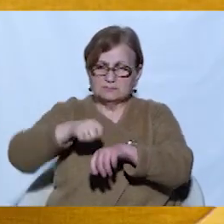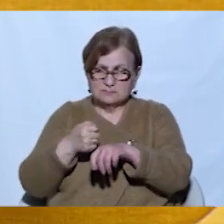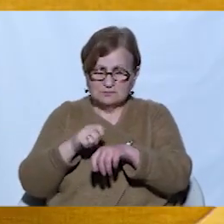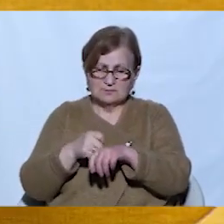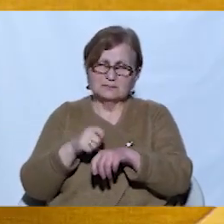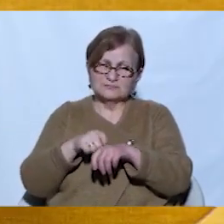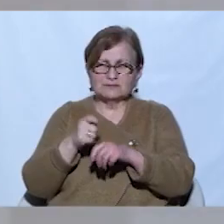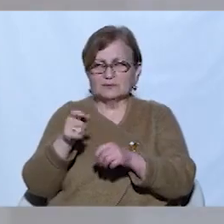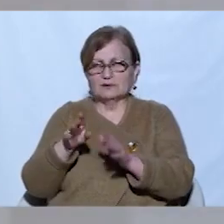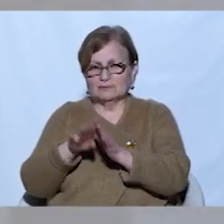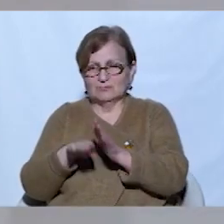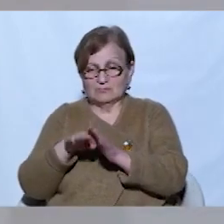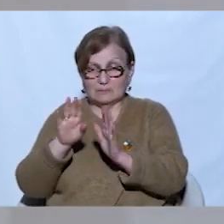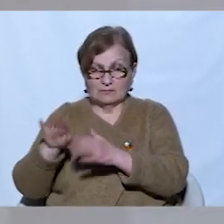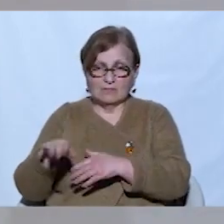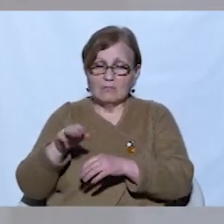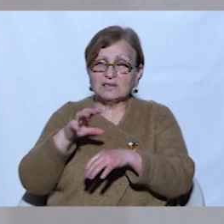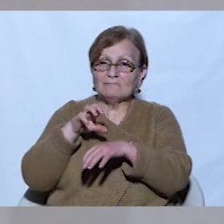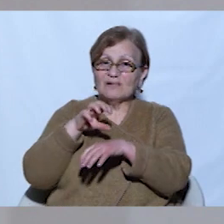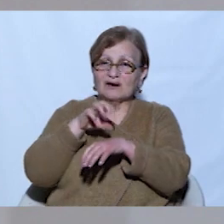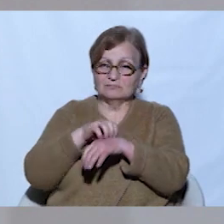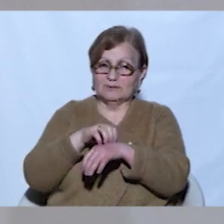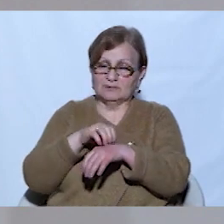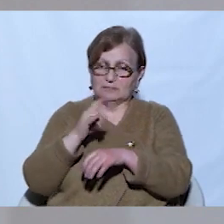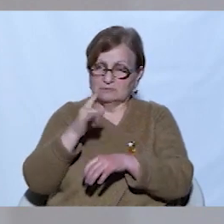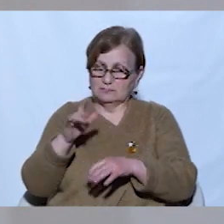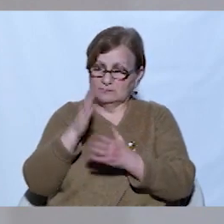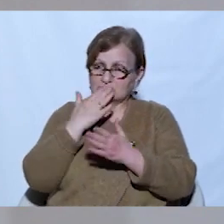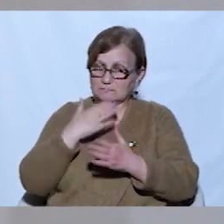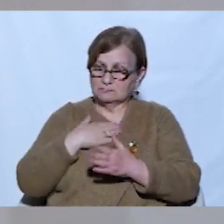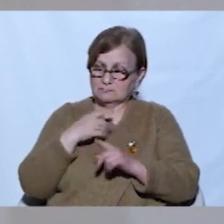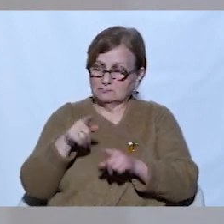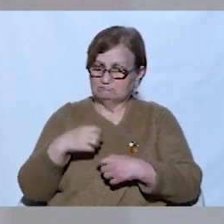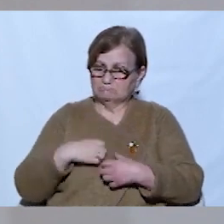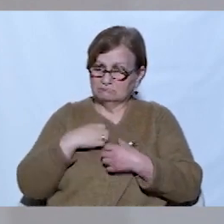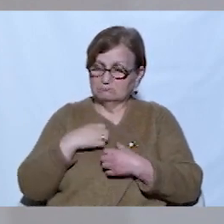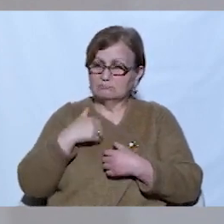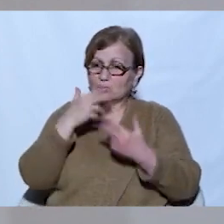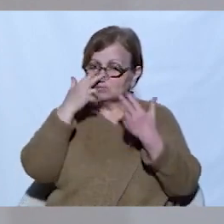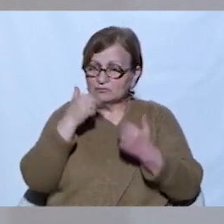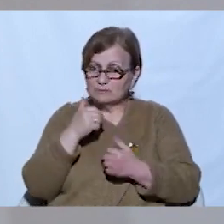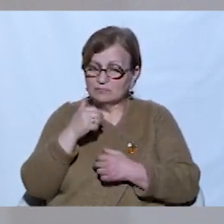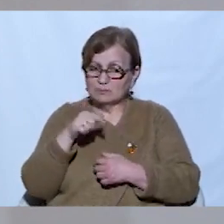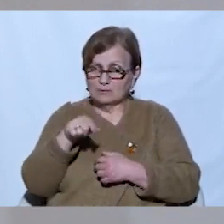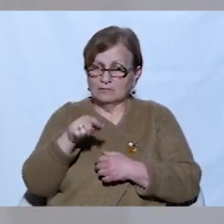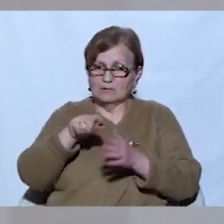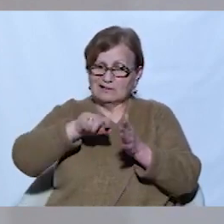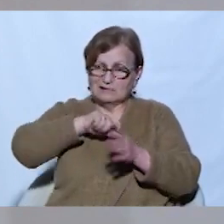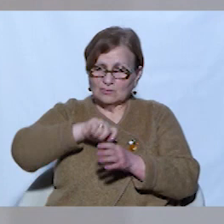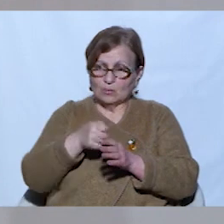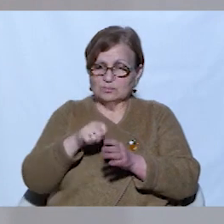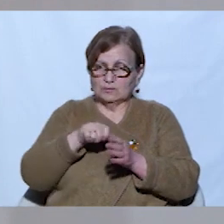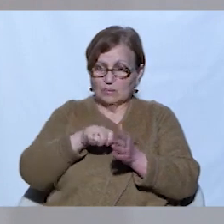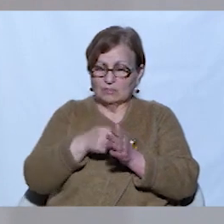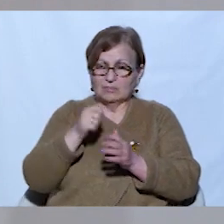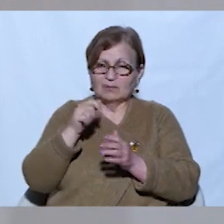არ მოგუმართავს, როდესაც ბწკენა გადადის უკვე კვენაში. ანუ ესეც თავის და ანუ როგორ ეს მე თუ შევეჩვიე, რომ ეს ბწკენა ყოფითი გახდა ჩემთვის,